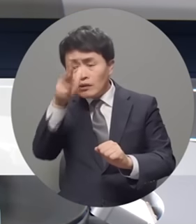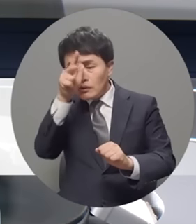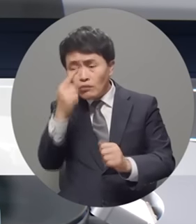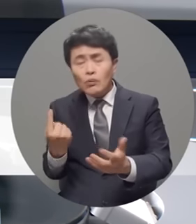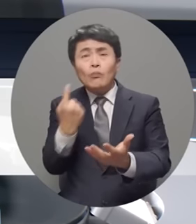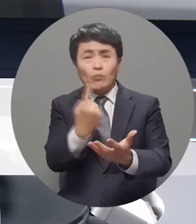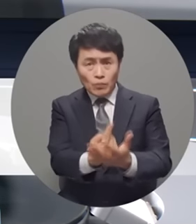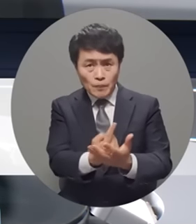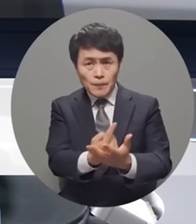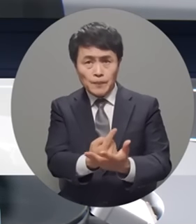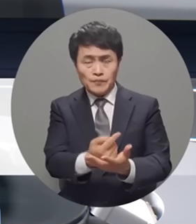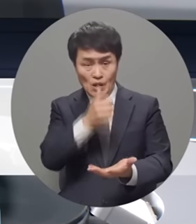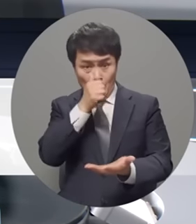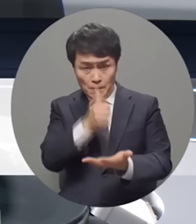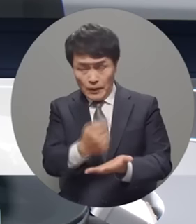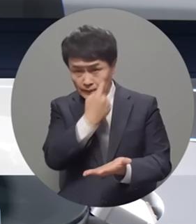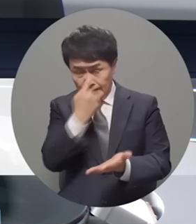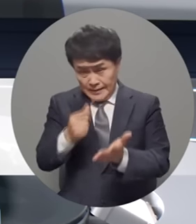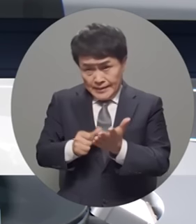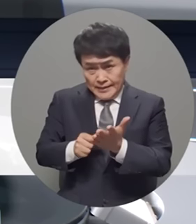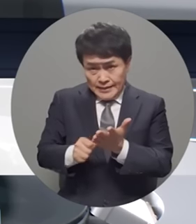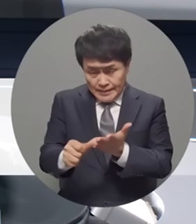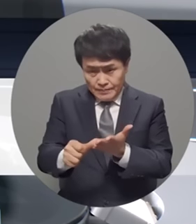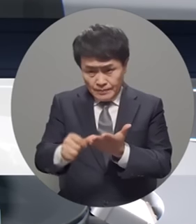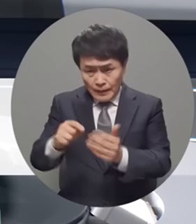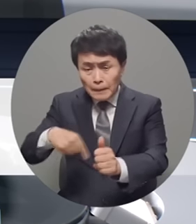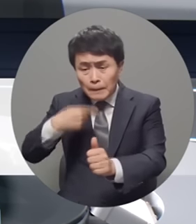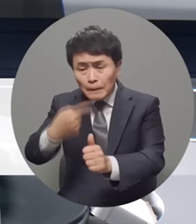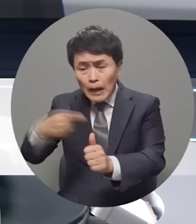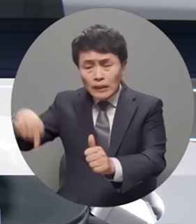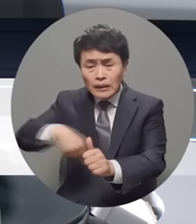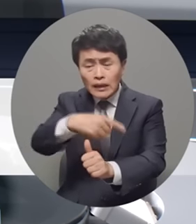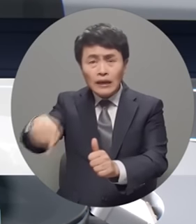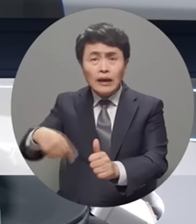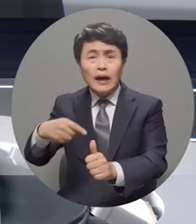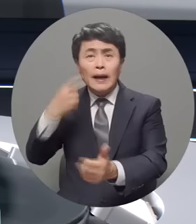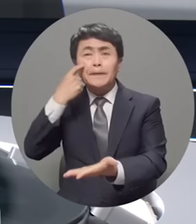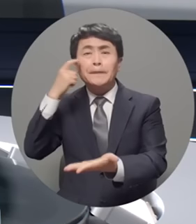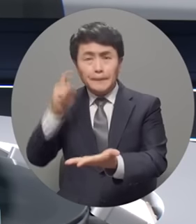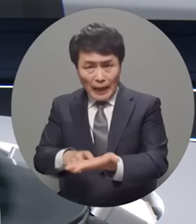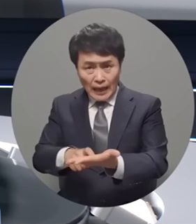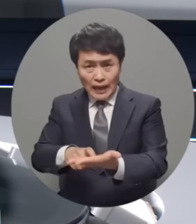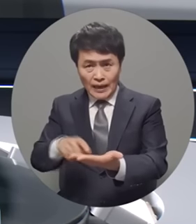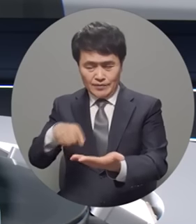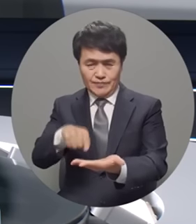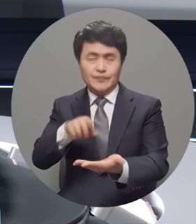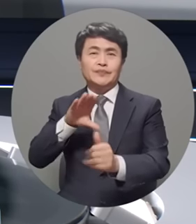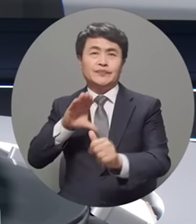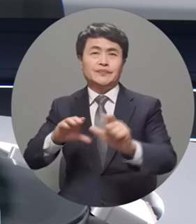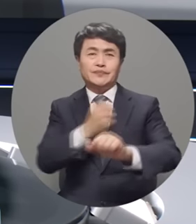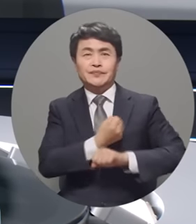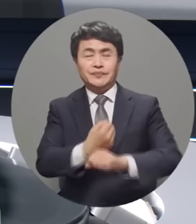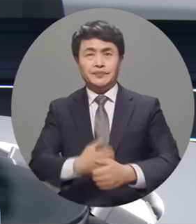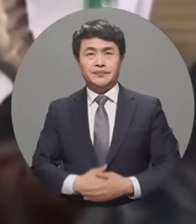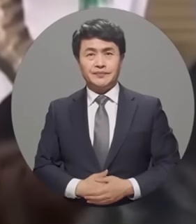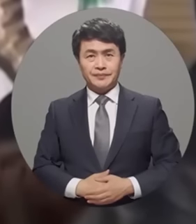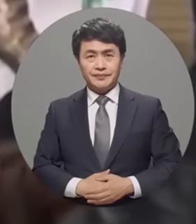있었고 범죄 증거 인멸에 가담했던 정황이 드러났습니다. 손구민 기자가 단독 취재했습니다.